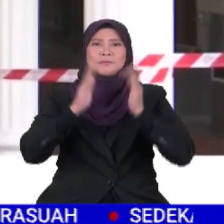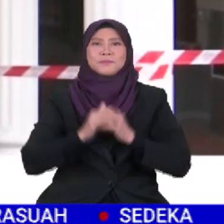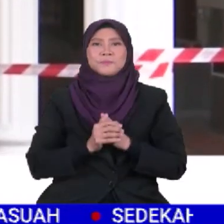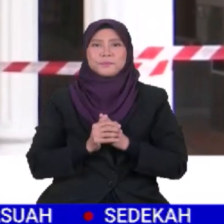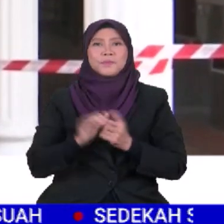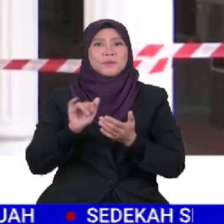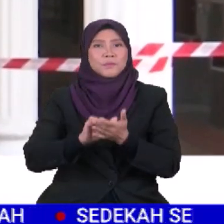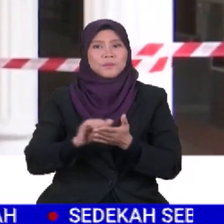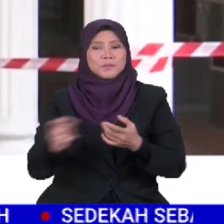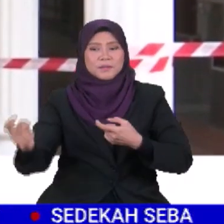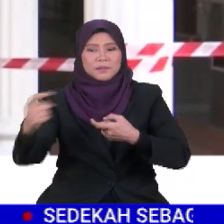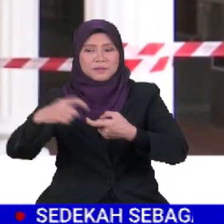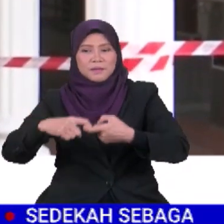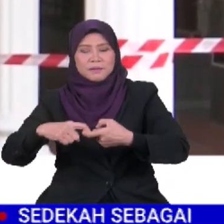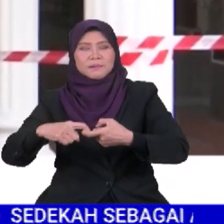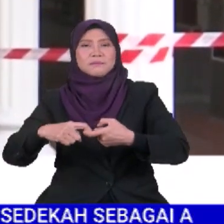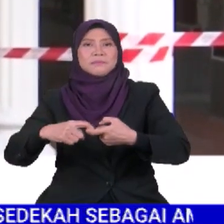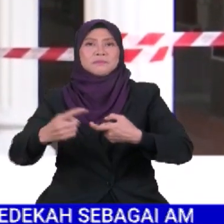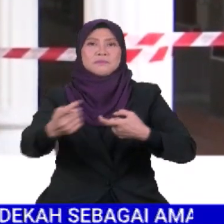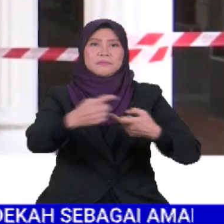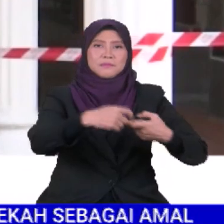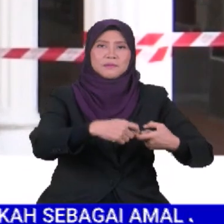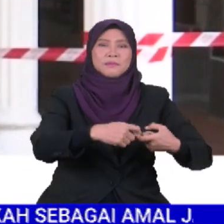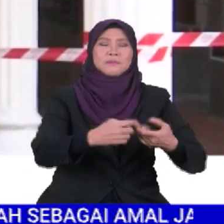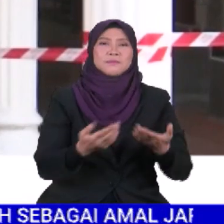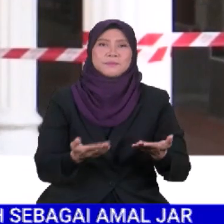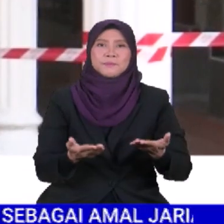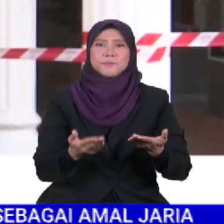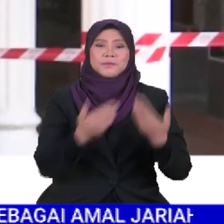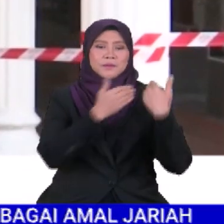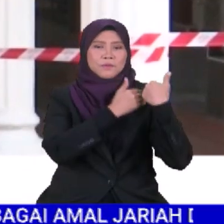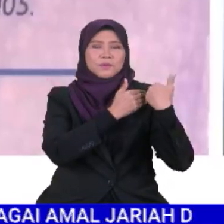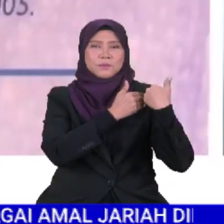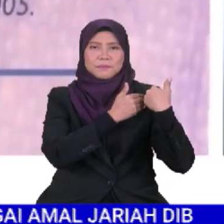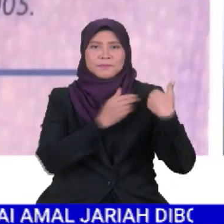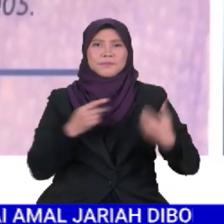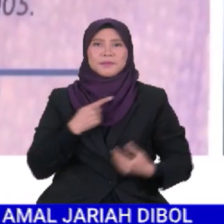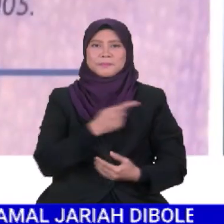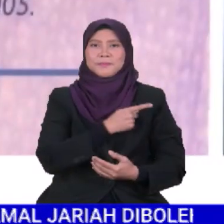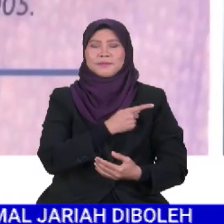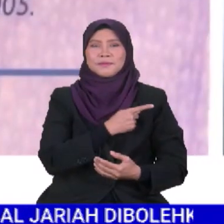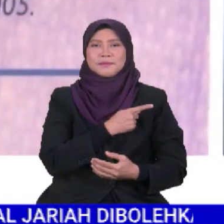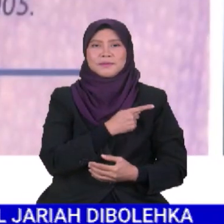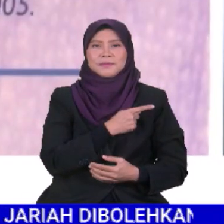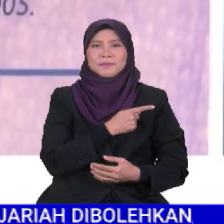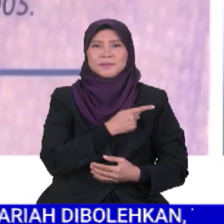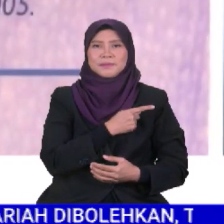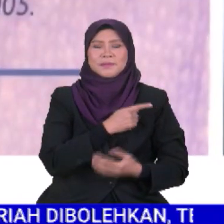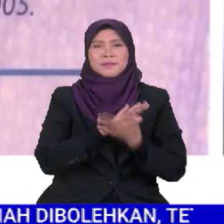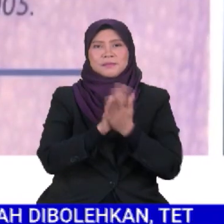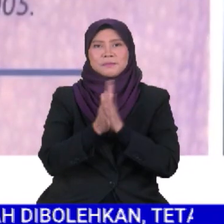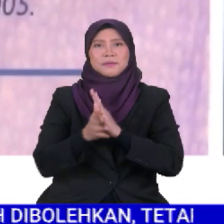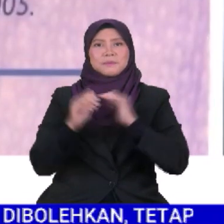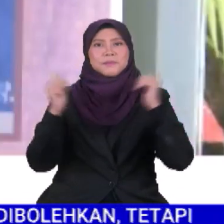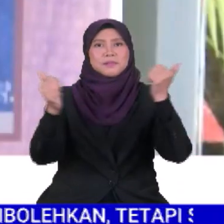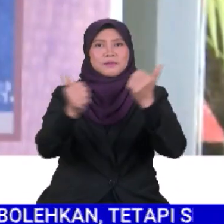itulah yang kita nak kaitkan, kan? Itulah orang kata apa, tanggungjawab kami lah sebagai